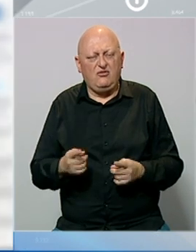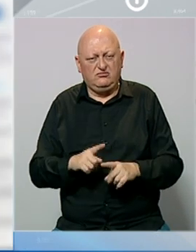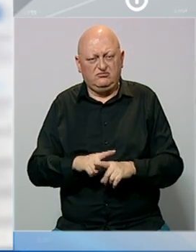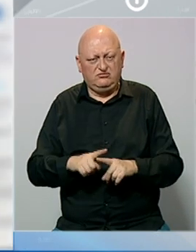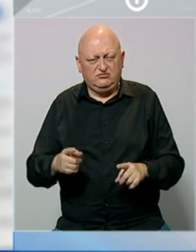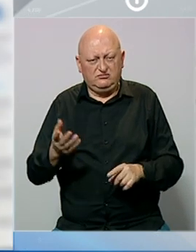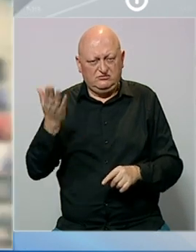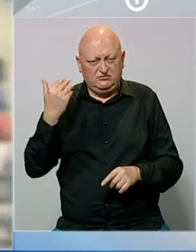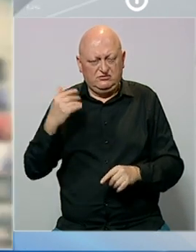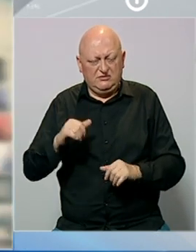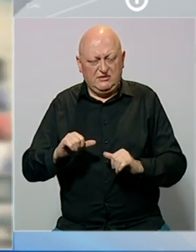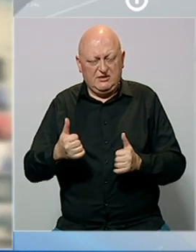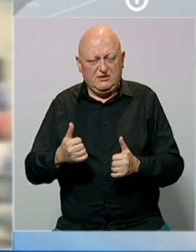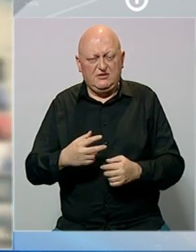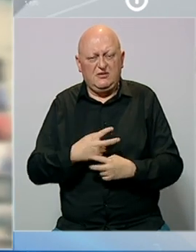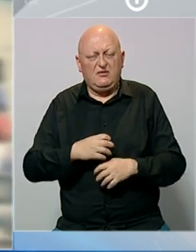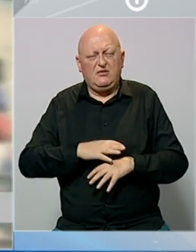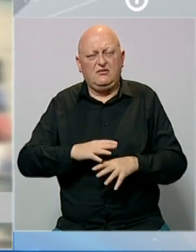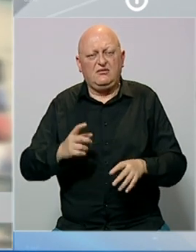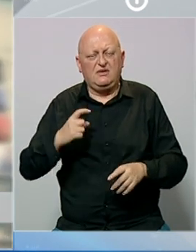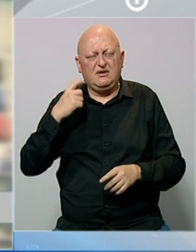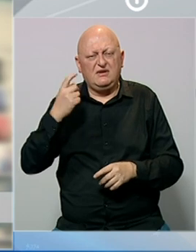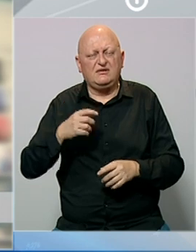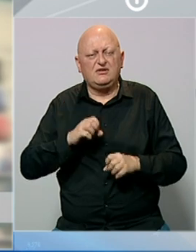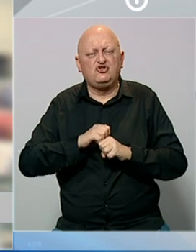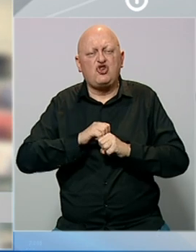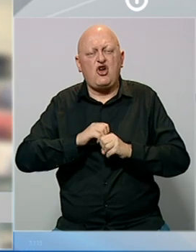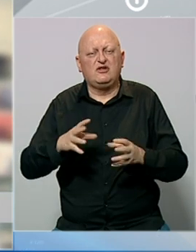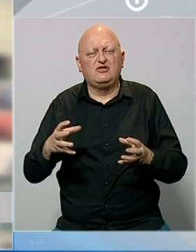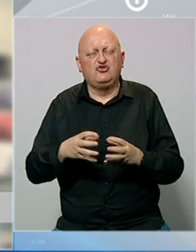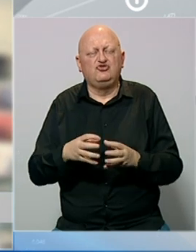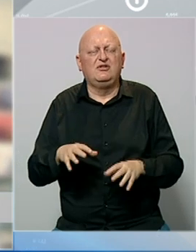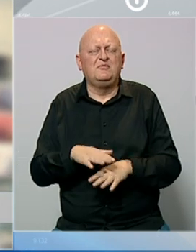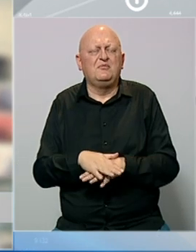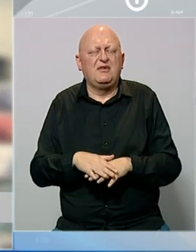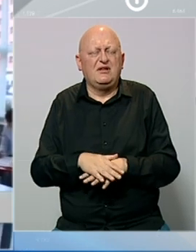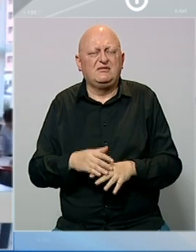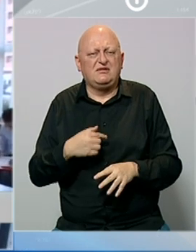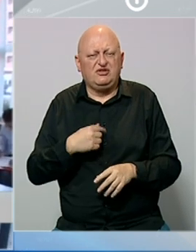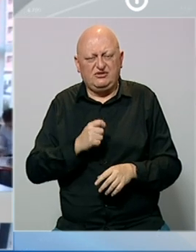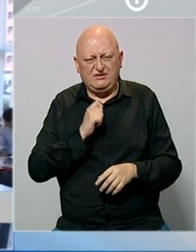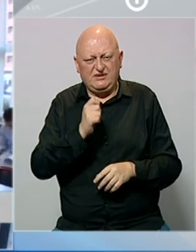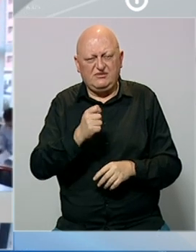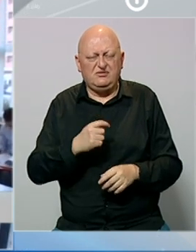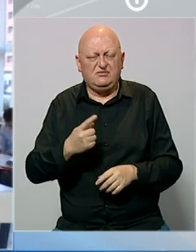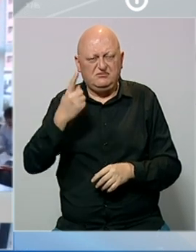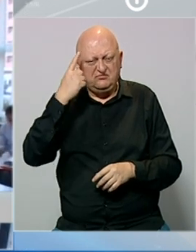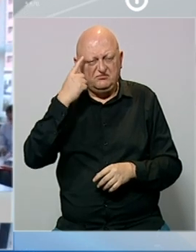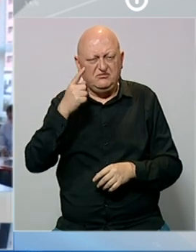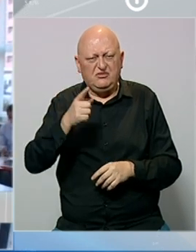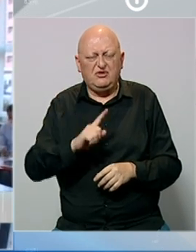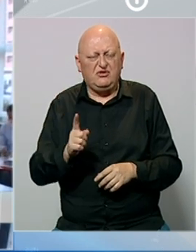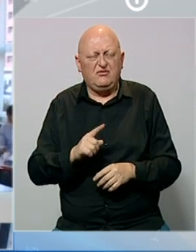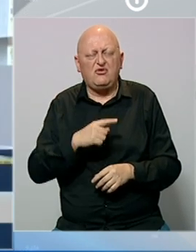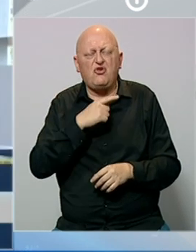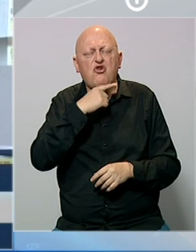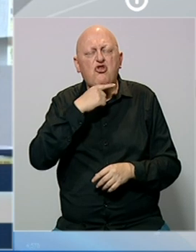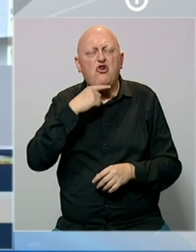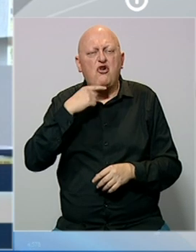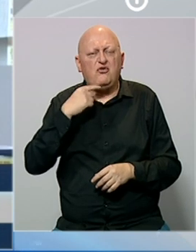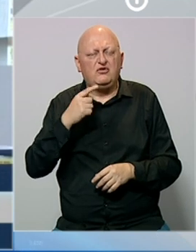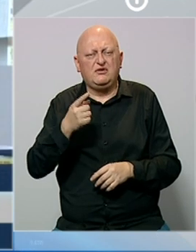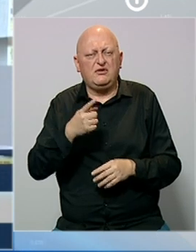razlikuje od prethodnih jeste preplavljenost stranačkih oglasa na svim društvenim mrežama. Naši sagovornici smatraju da to neće biti dovoljno